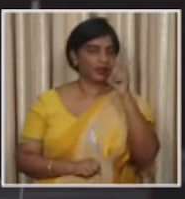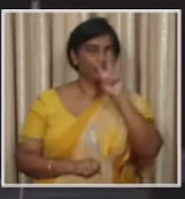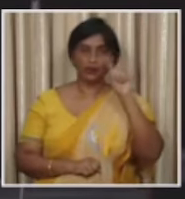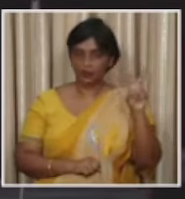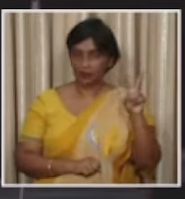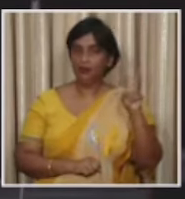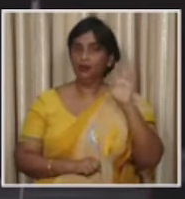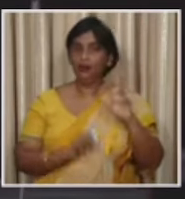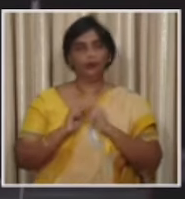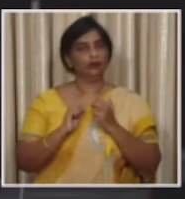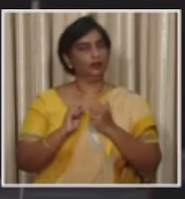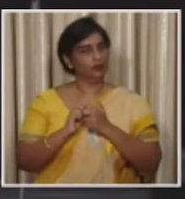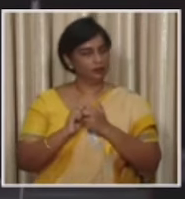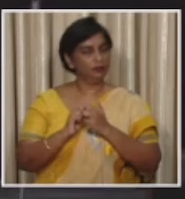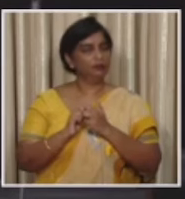2022 ඇතිවෙච්ච තත්ත්වය